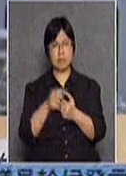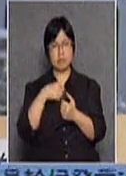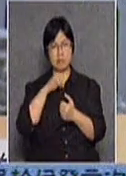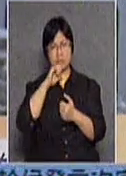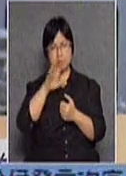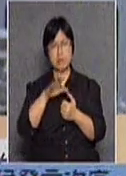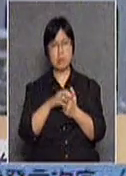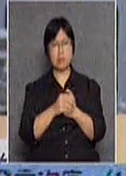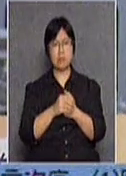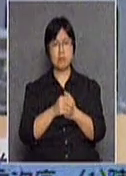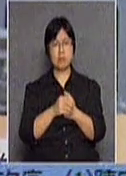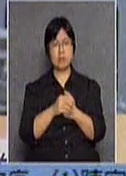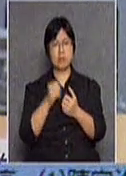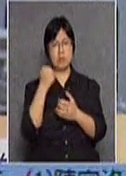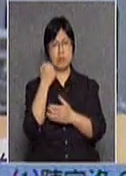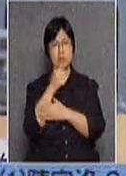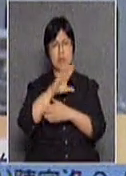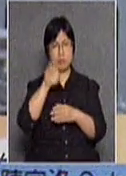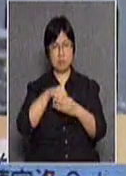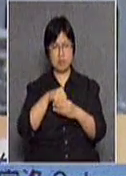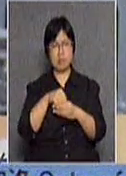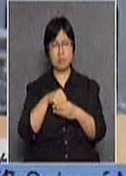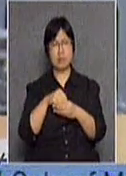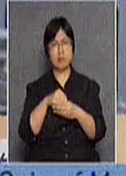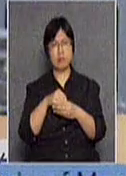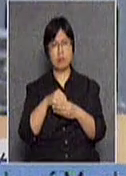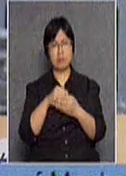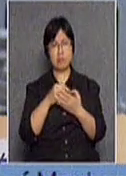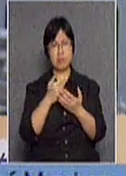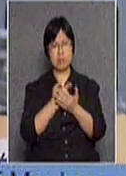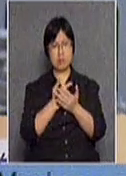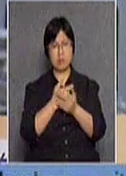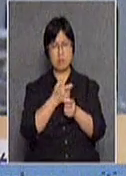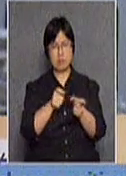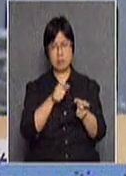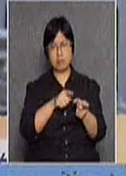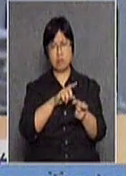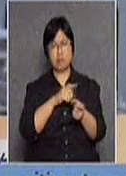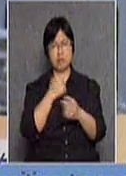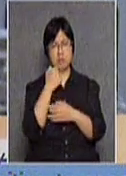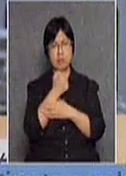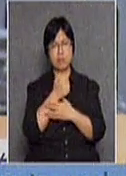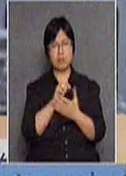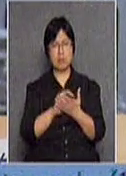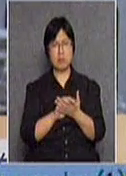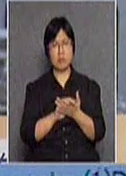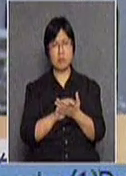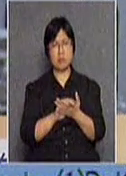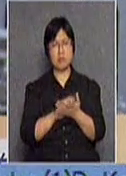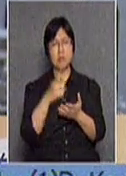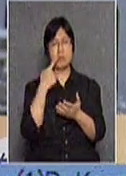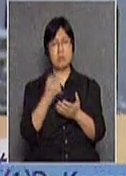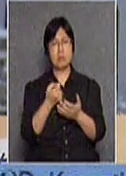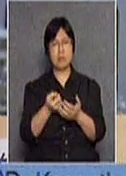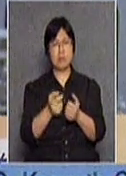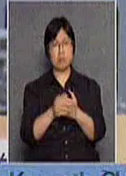實反對納入嘅就係話，主要係人工嗰部分，就係咁簡單啦。咁